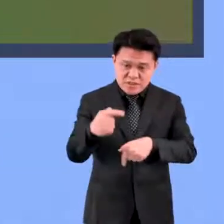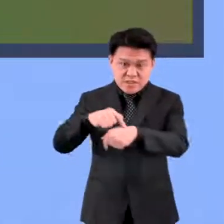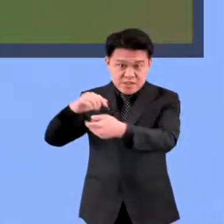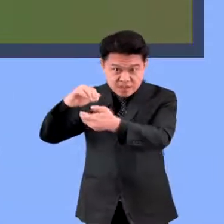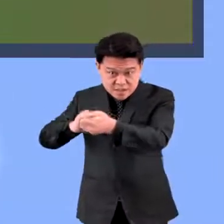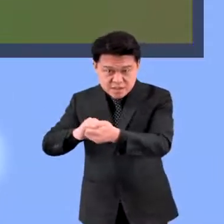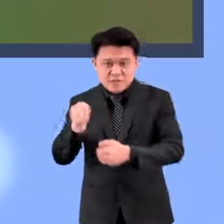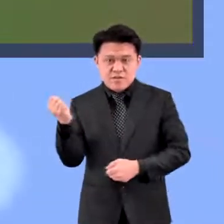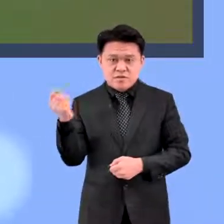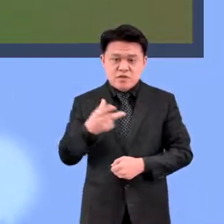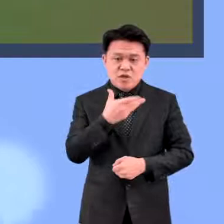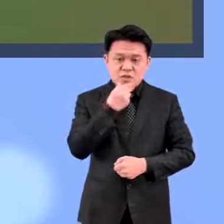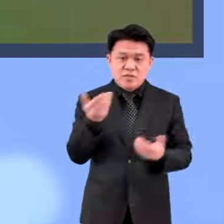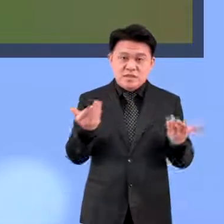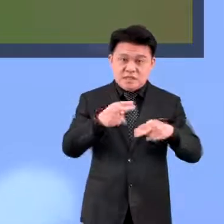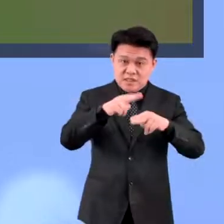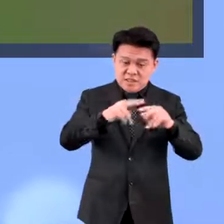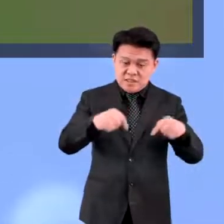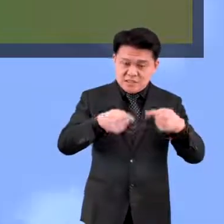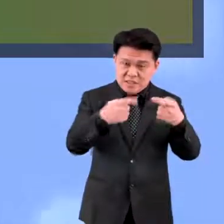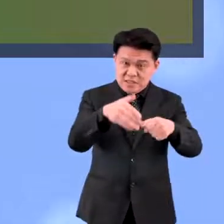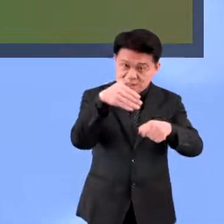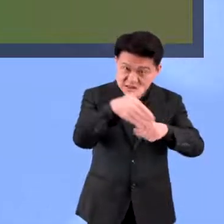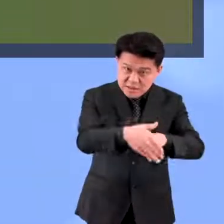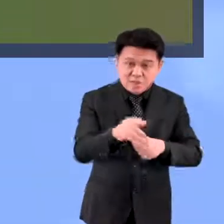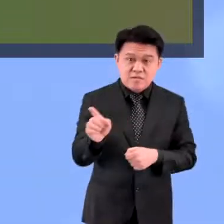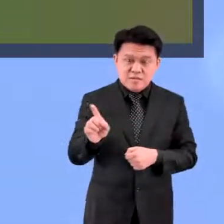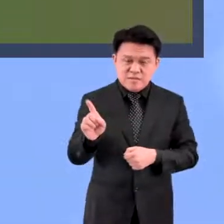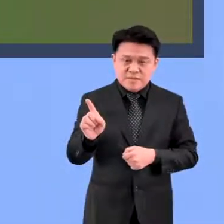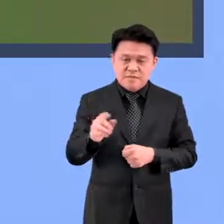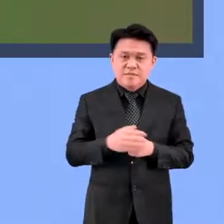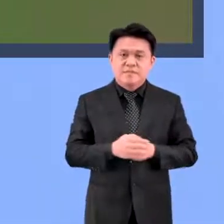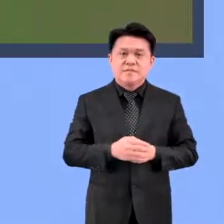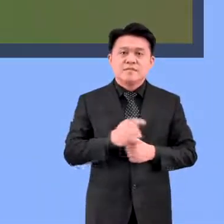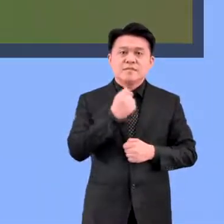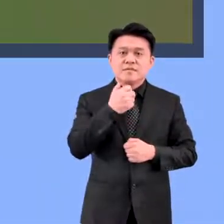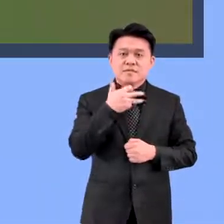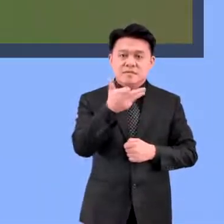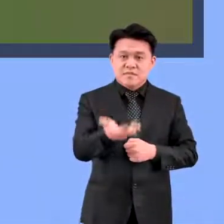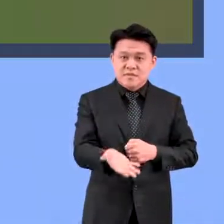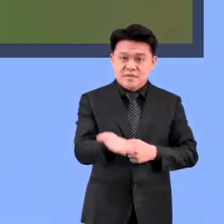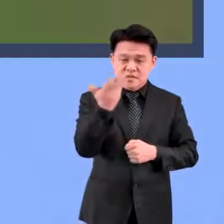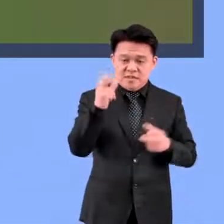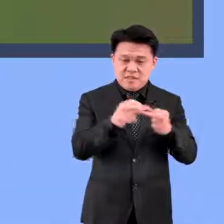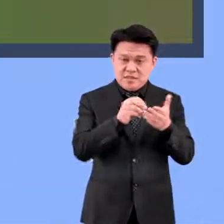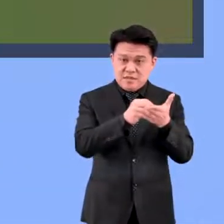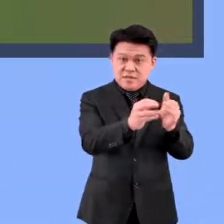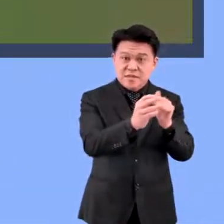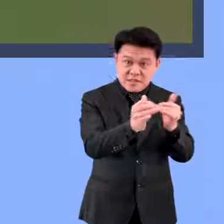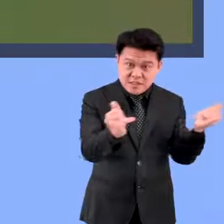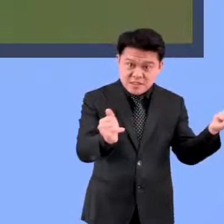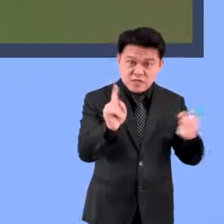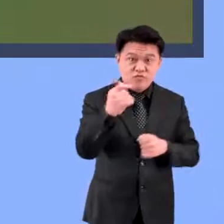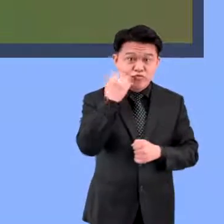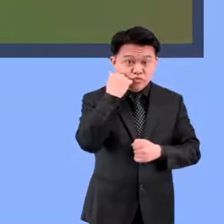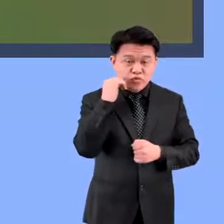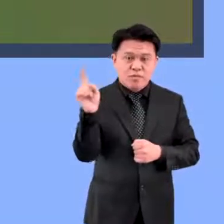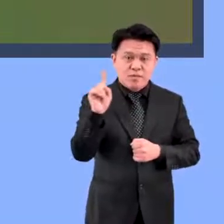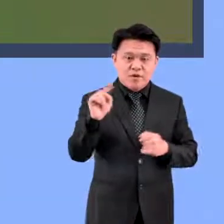전일제, 시간제와 복지 일자리 참여형의 경우 만 18세 이상 등록